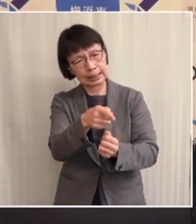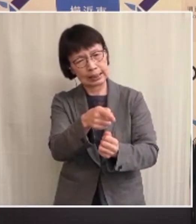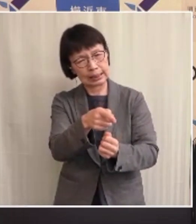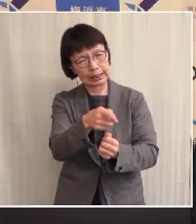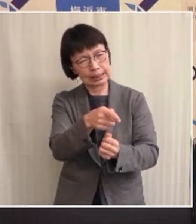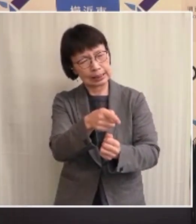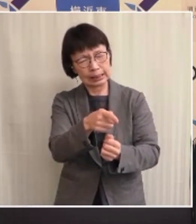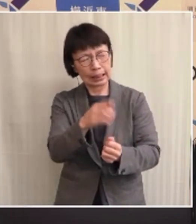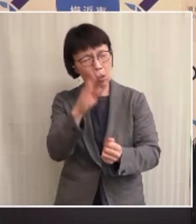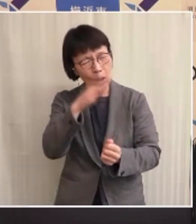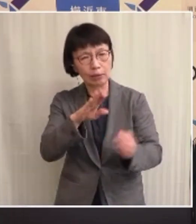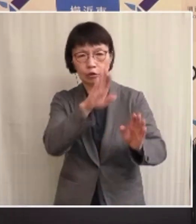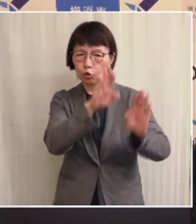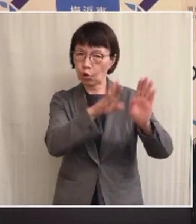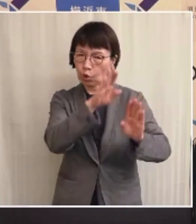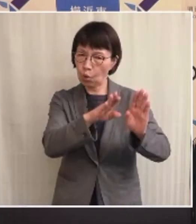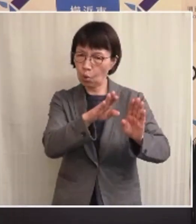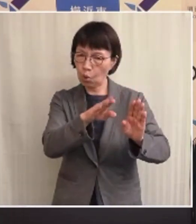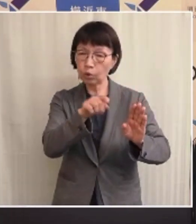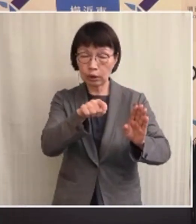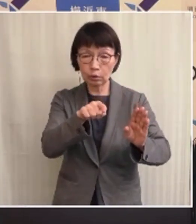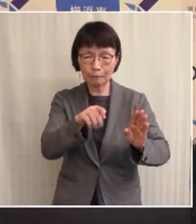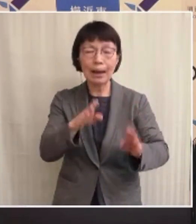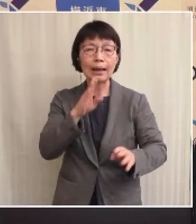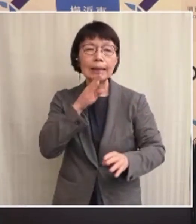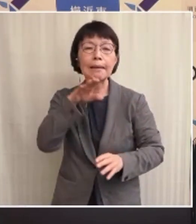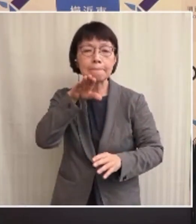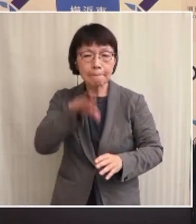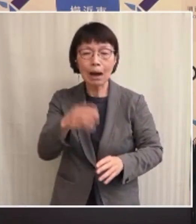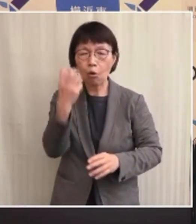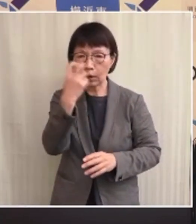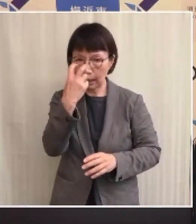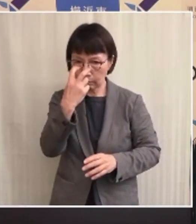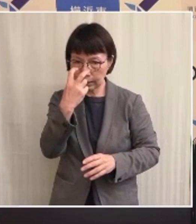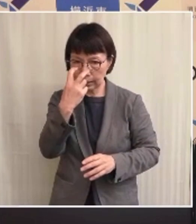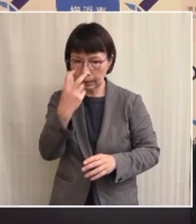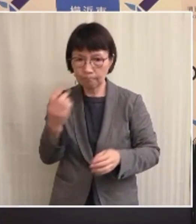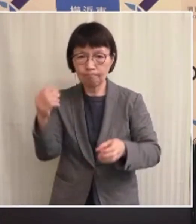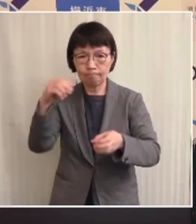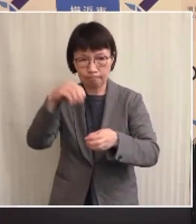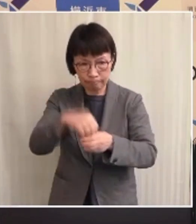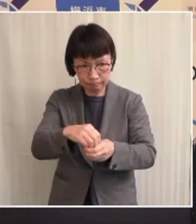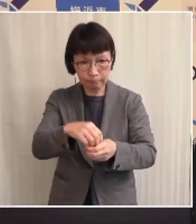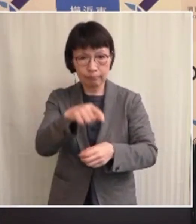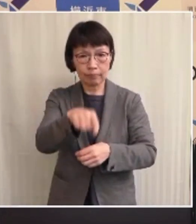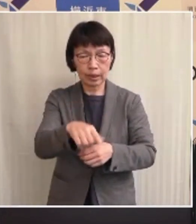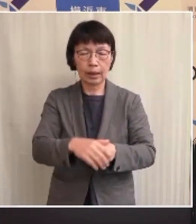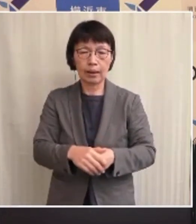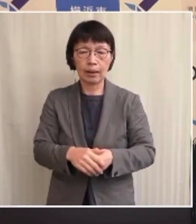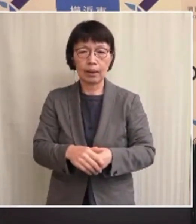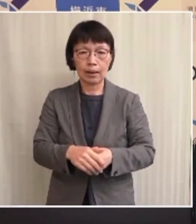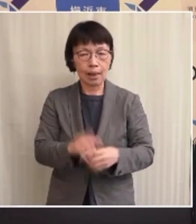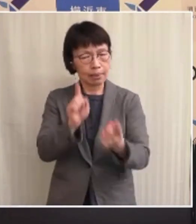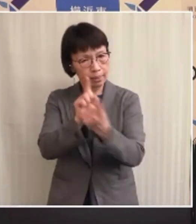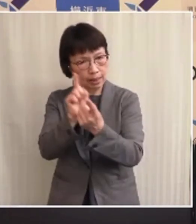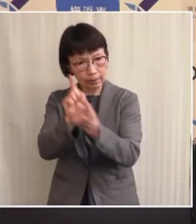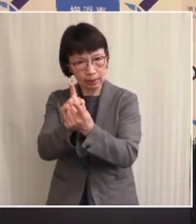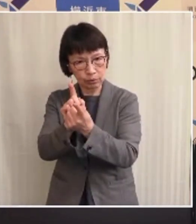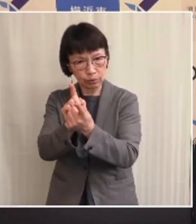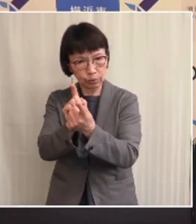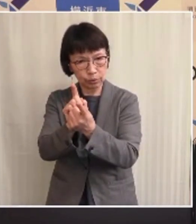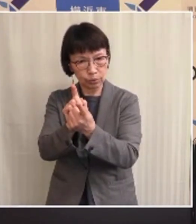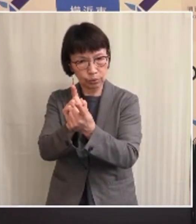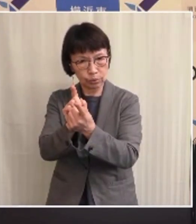い状況にある、まあ、それは現場確認しないと分からないですけど、まあ、そういったことを踏まえてちょっと対策を取